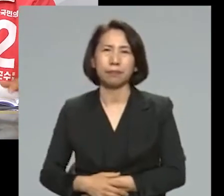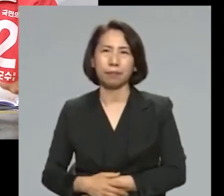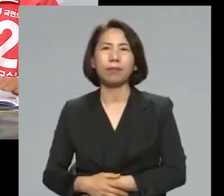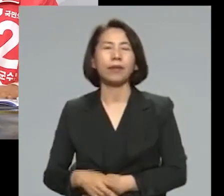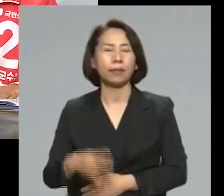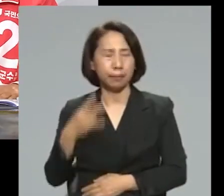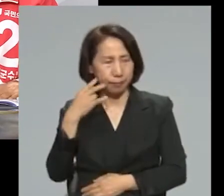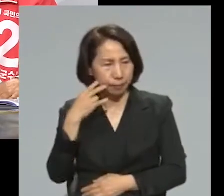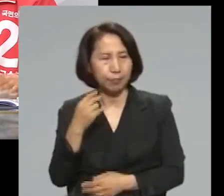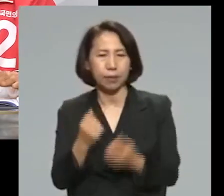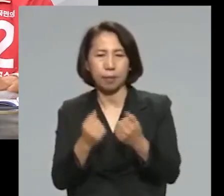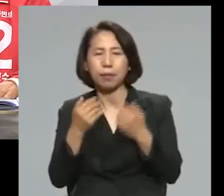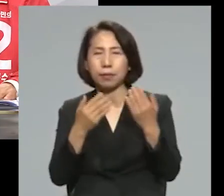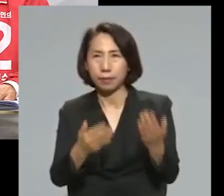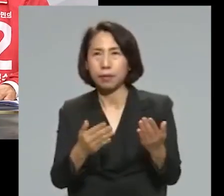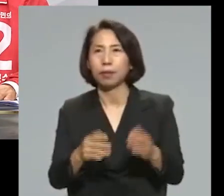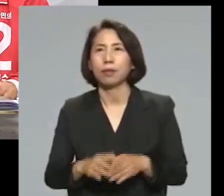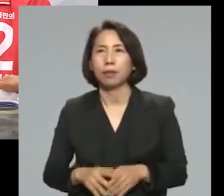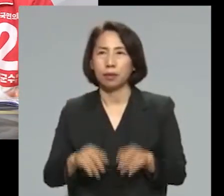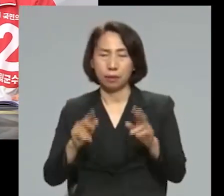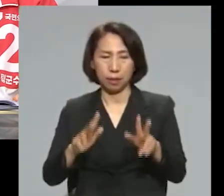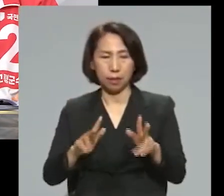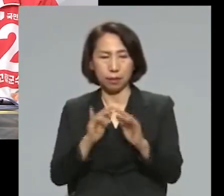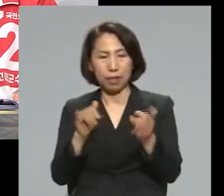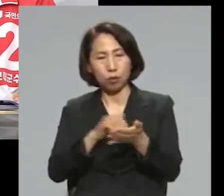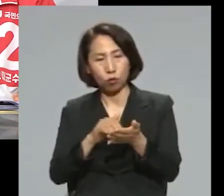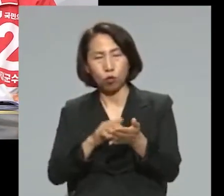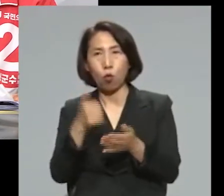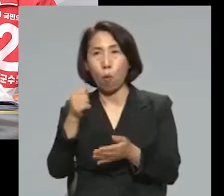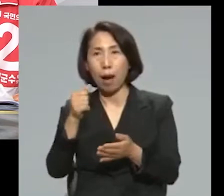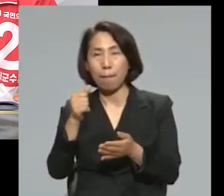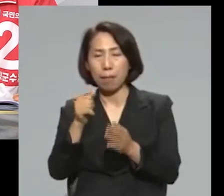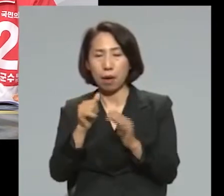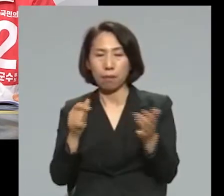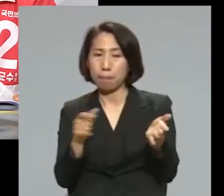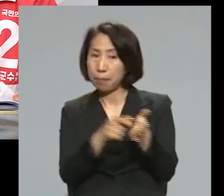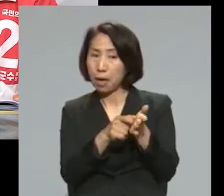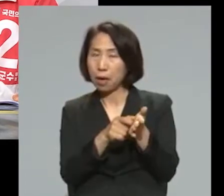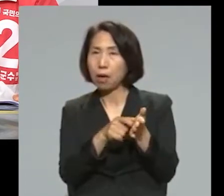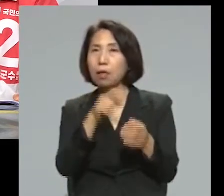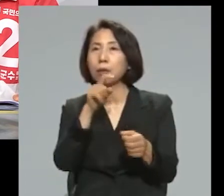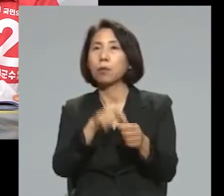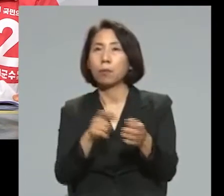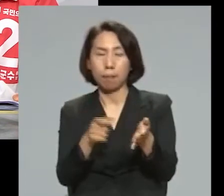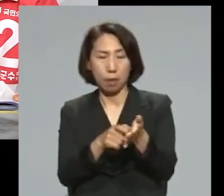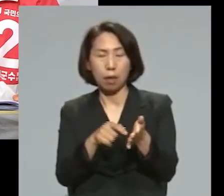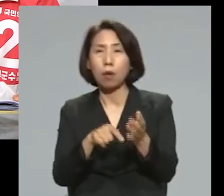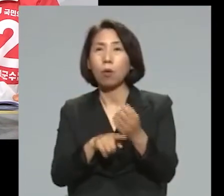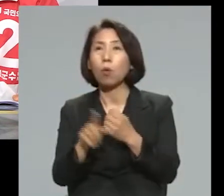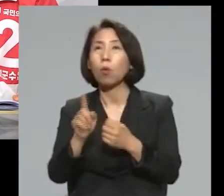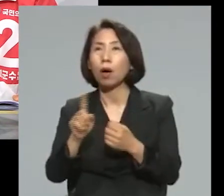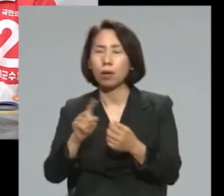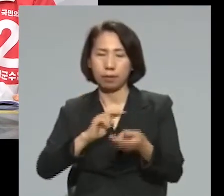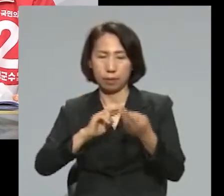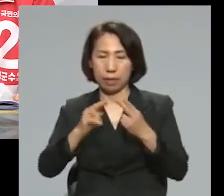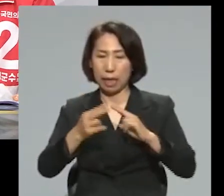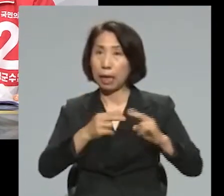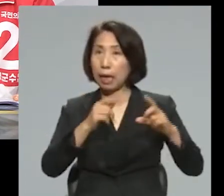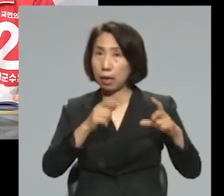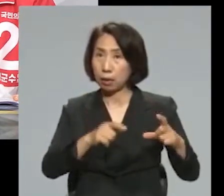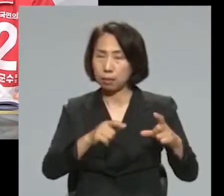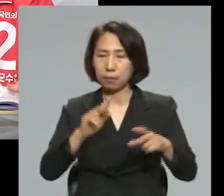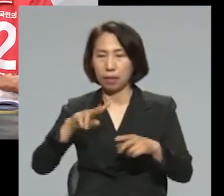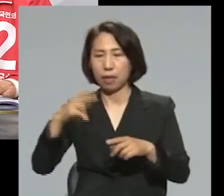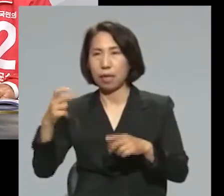설명을 드리겠습니다. 현재 인구 5만 명 잡은 이유는 현재 우리가 고령 대가역과 다산